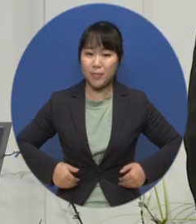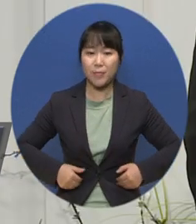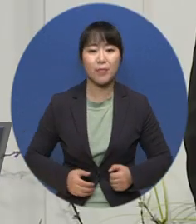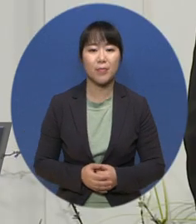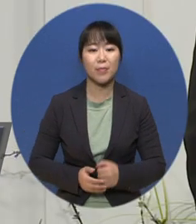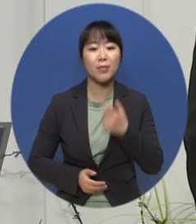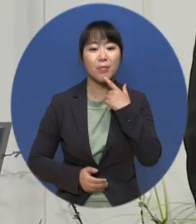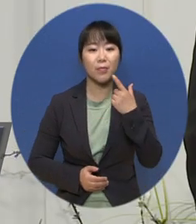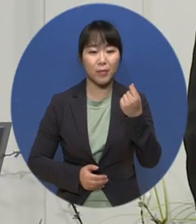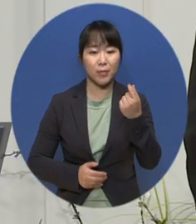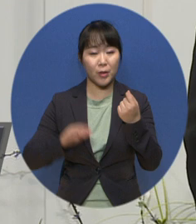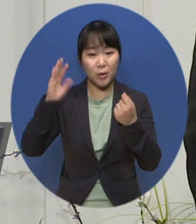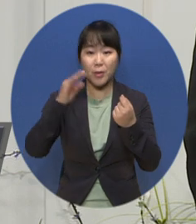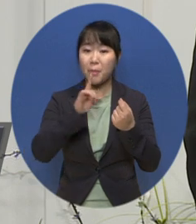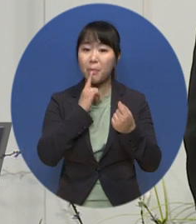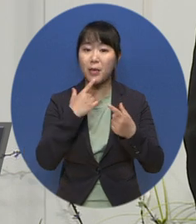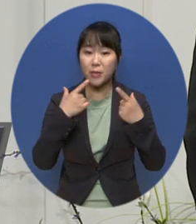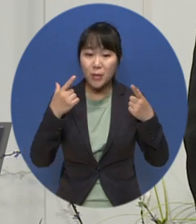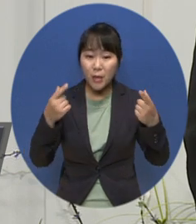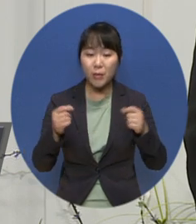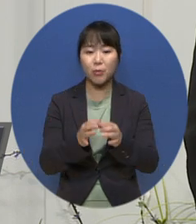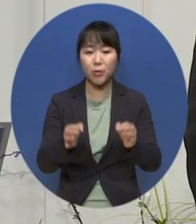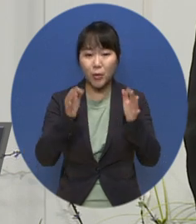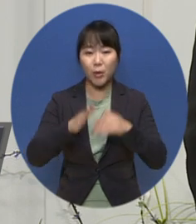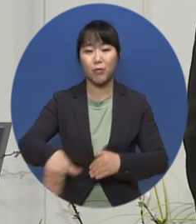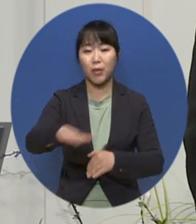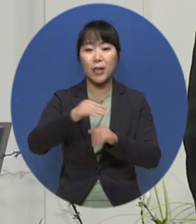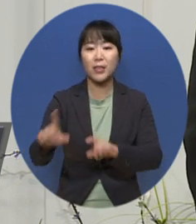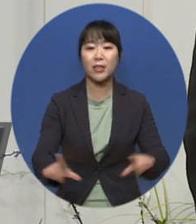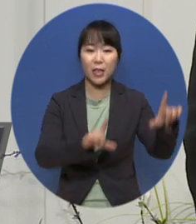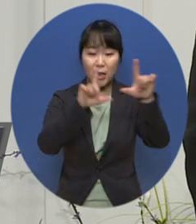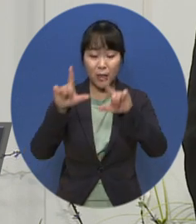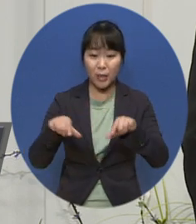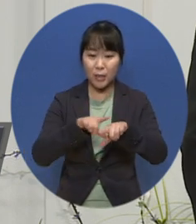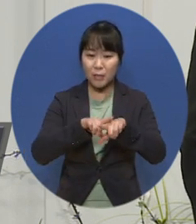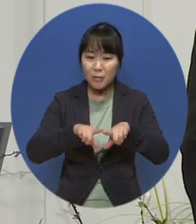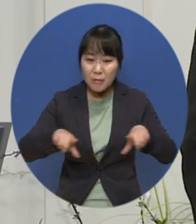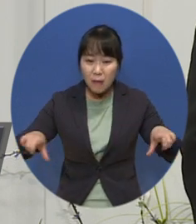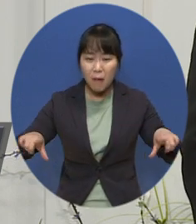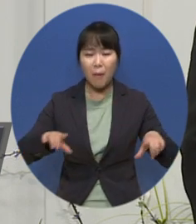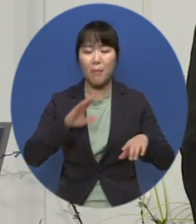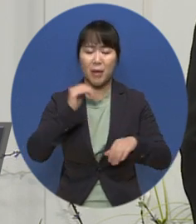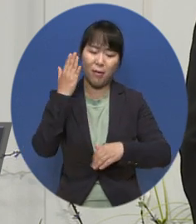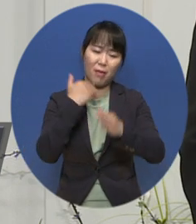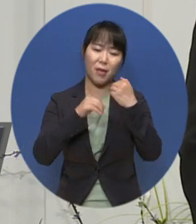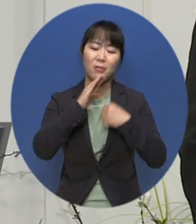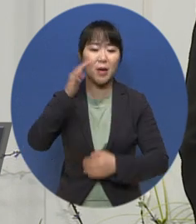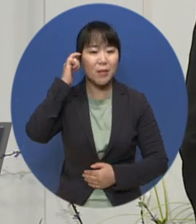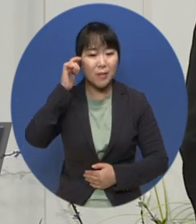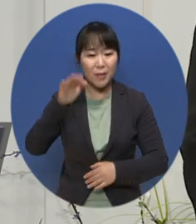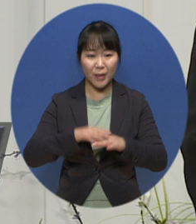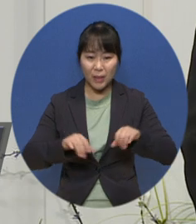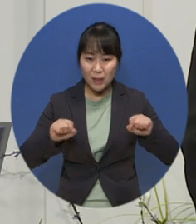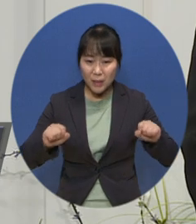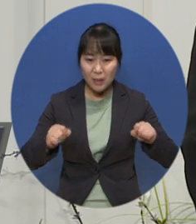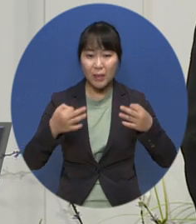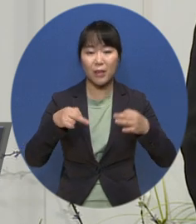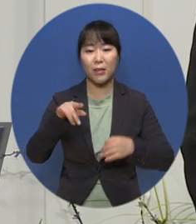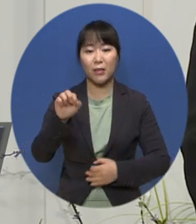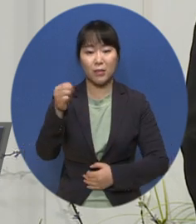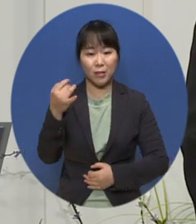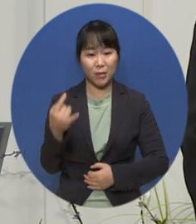맞습니다 요즘 드리는 말씀이지만 그동안 우리가 생활이 어떤 일상들이 너무 너무 그리워 지네요 안녕하세요 김 상해